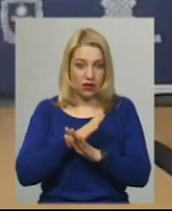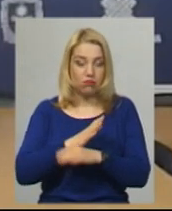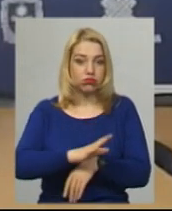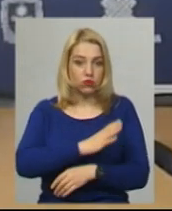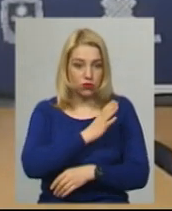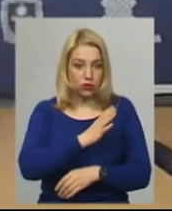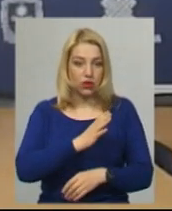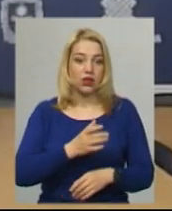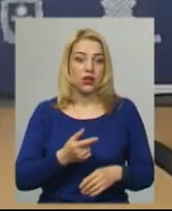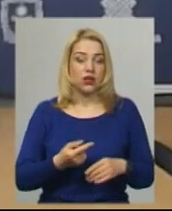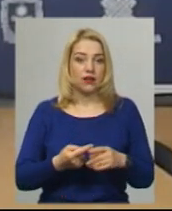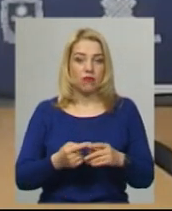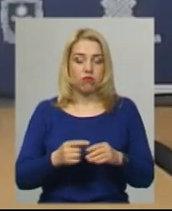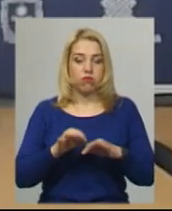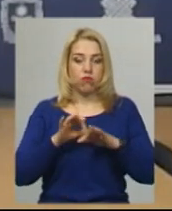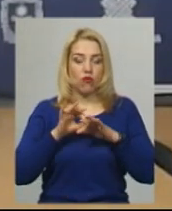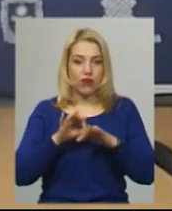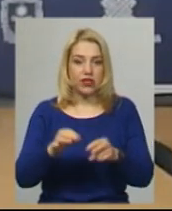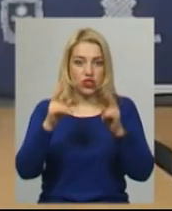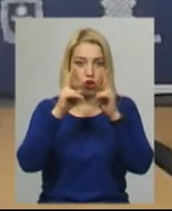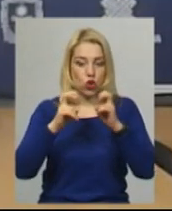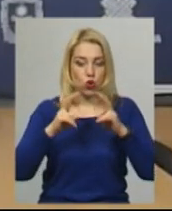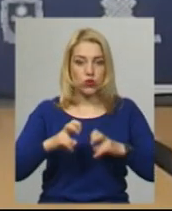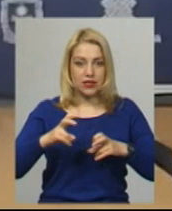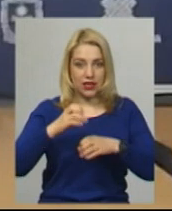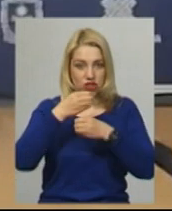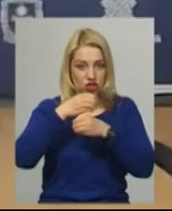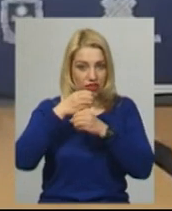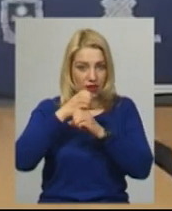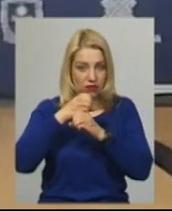було в першу чергу проведення дослідження 5